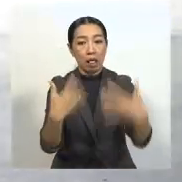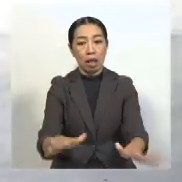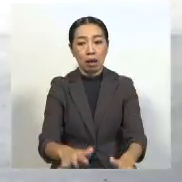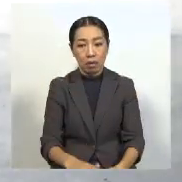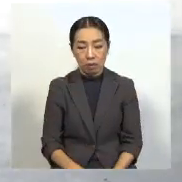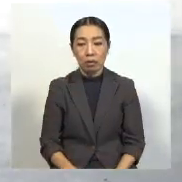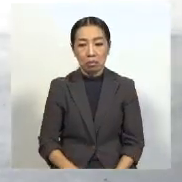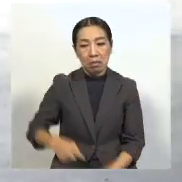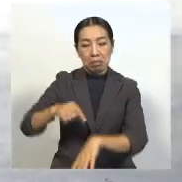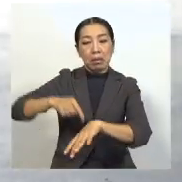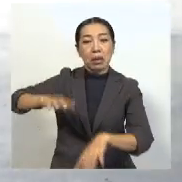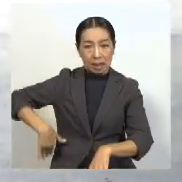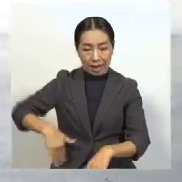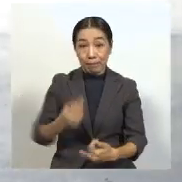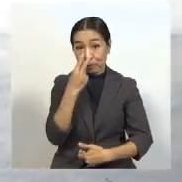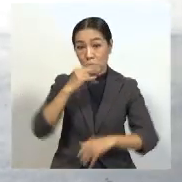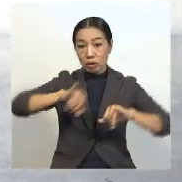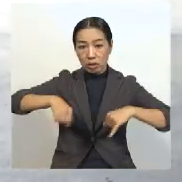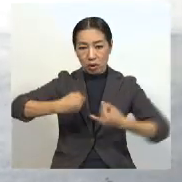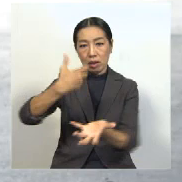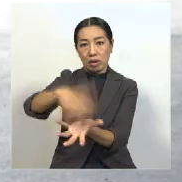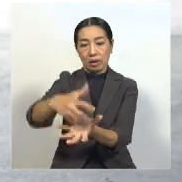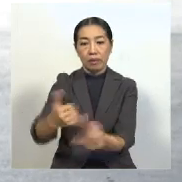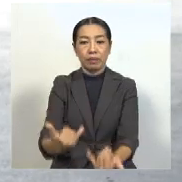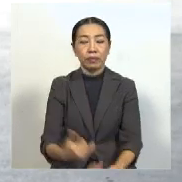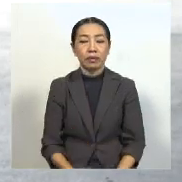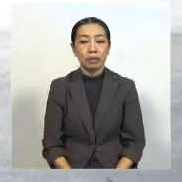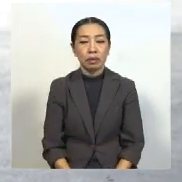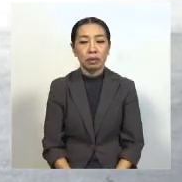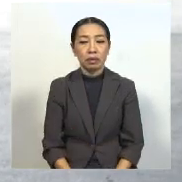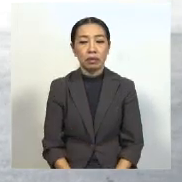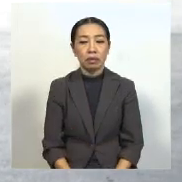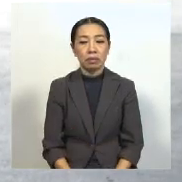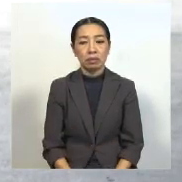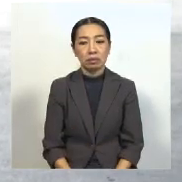นะครับลองไปฟังเสียงคนที่นำหมาของตัวเองมารับบริการกันบ้างครับ